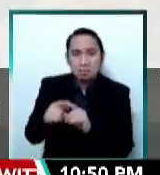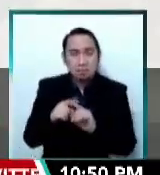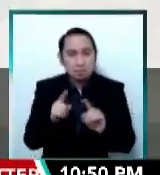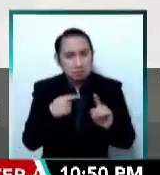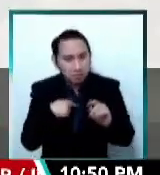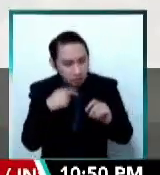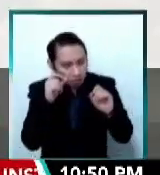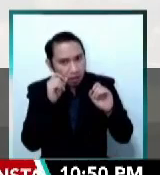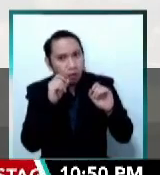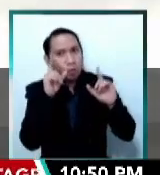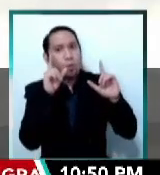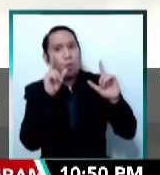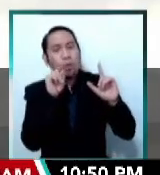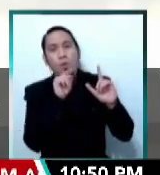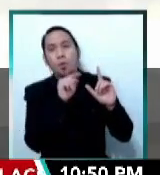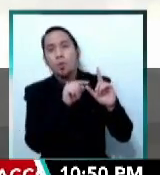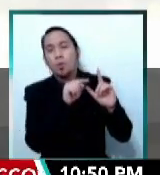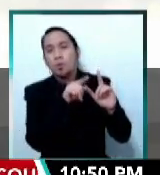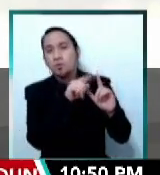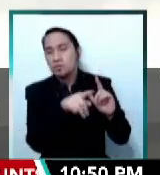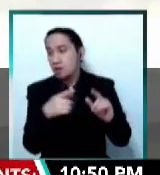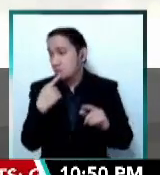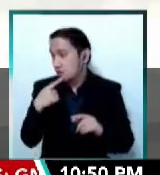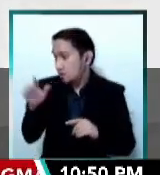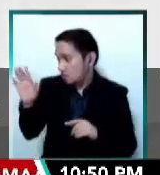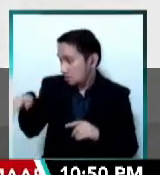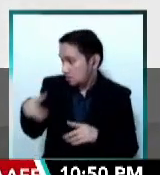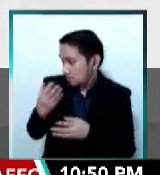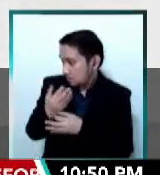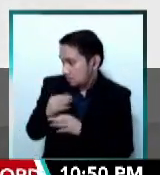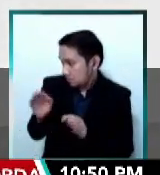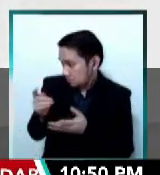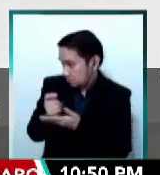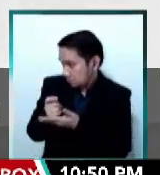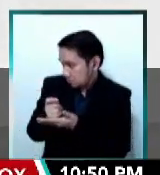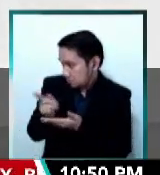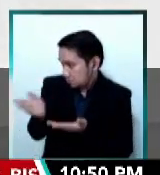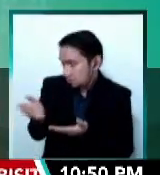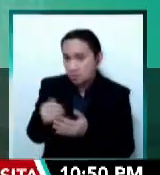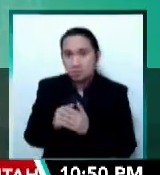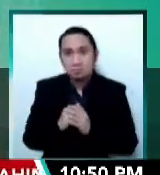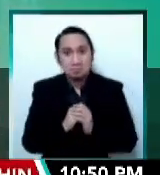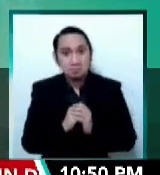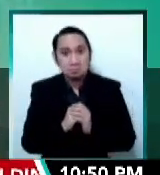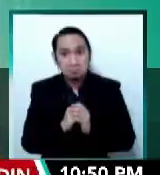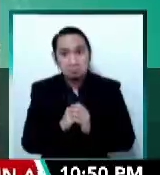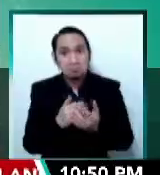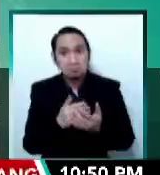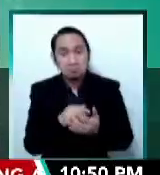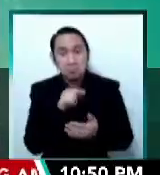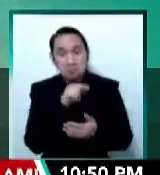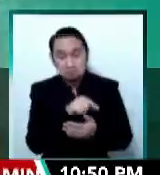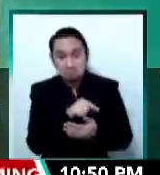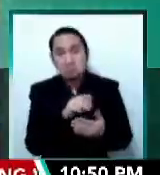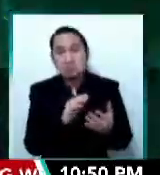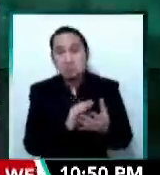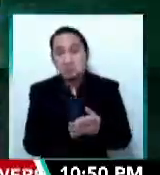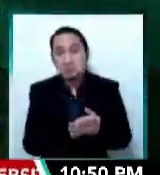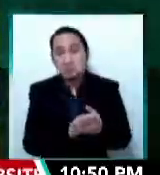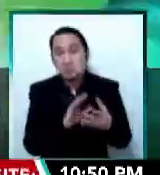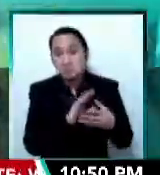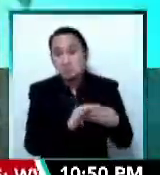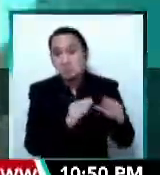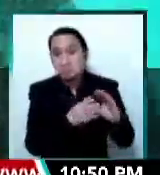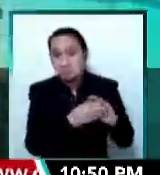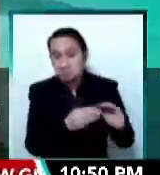ito pala ang nag-alok manlibre. Aba, naikwento raw sa kanya ng 10 taong gulang na si John